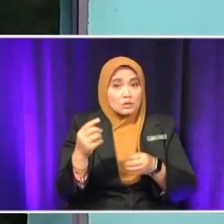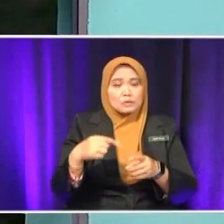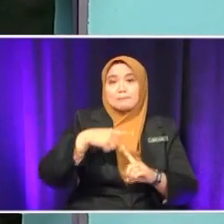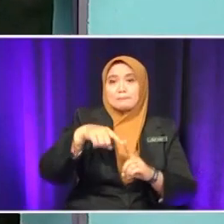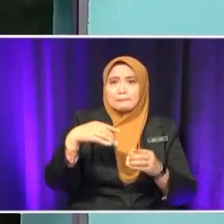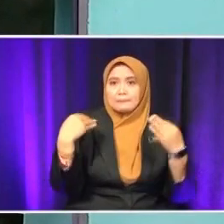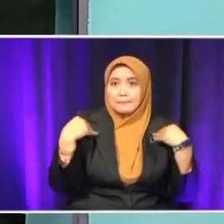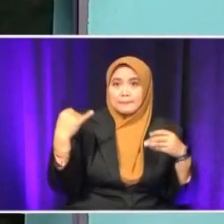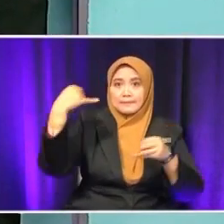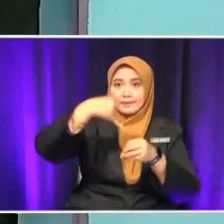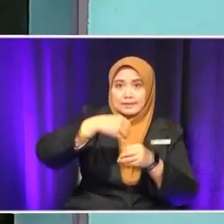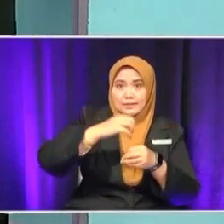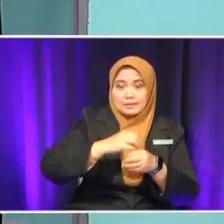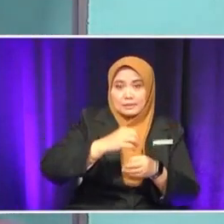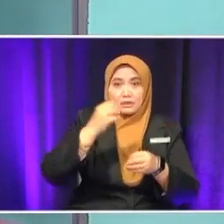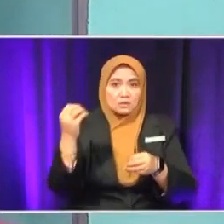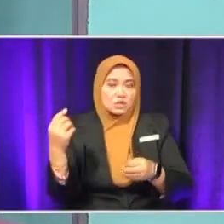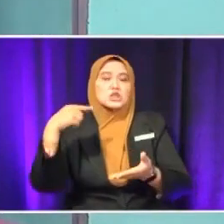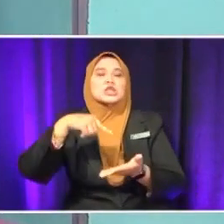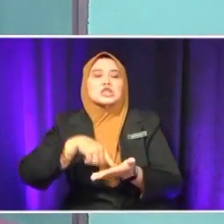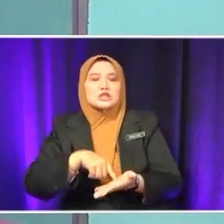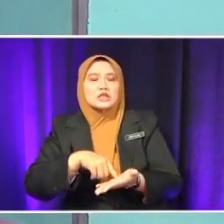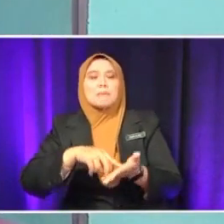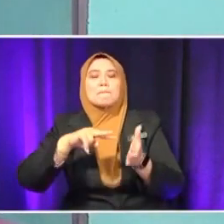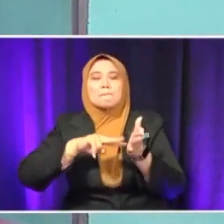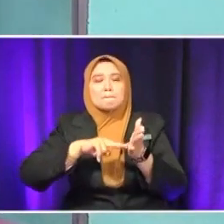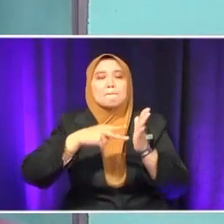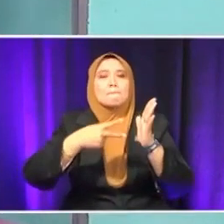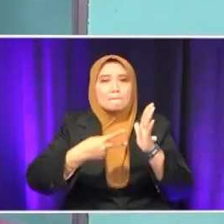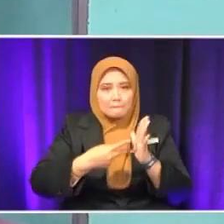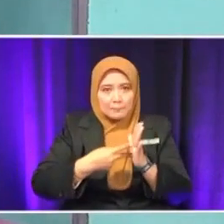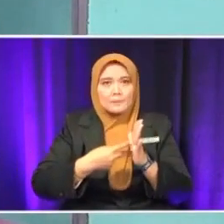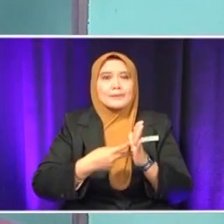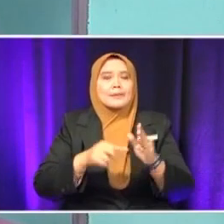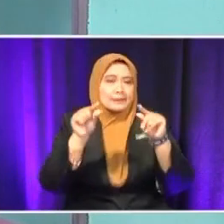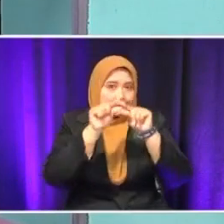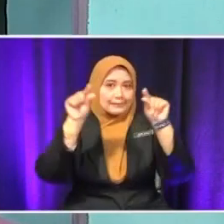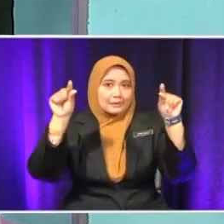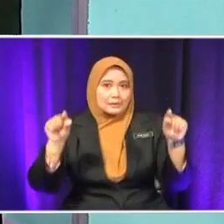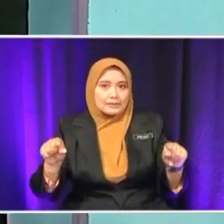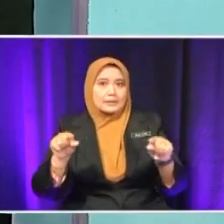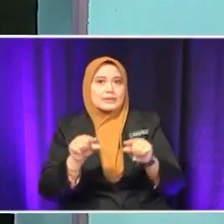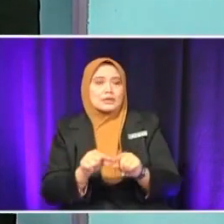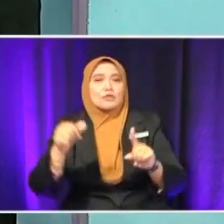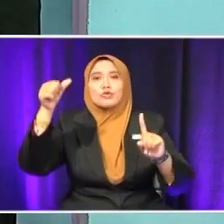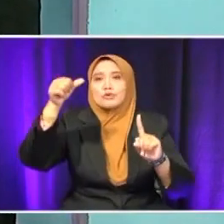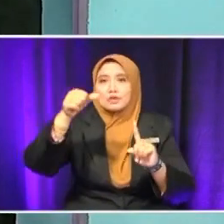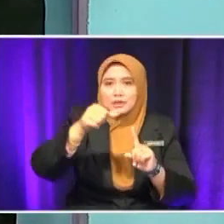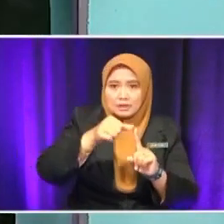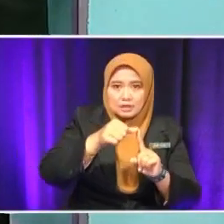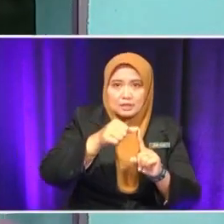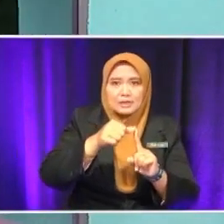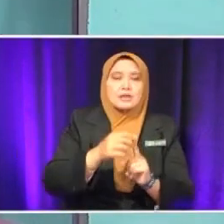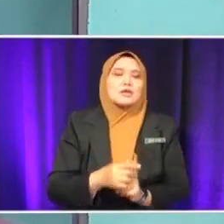murid-murid, bermaksud ini adalah graf terarah. Kita kena hasilkan graf terarah. Dan apabila ini adalah graf